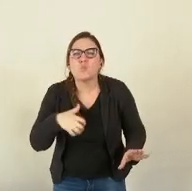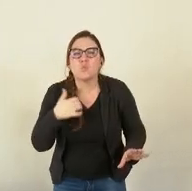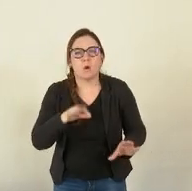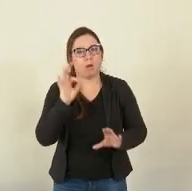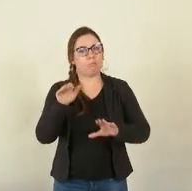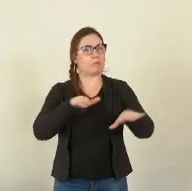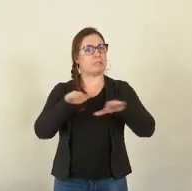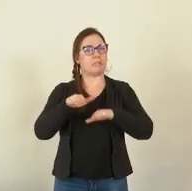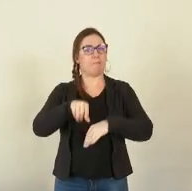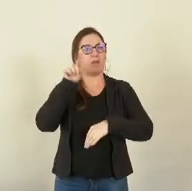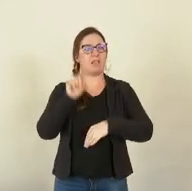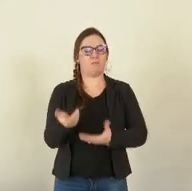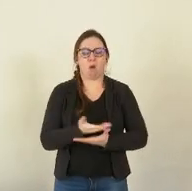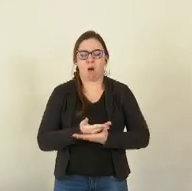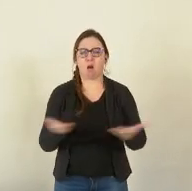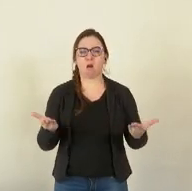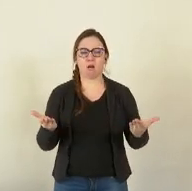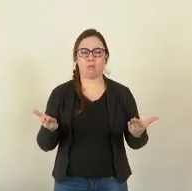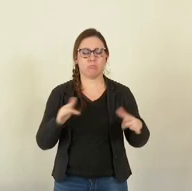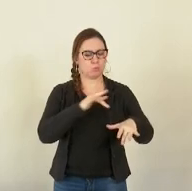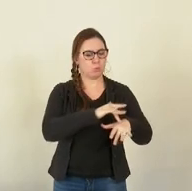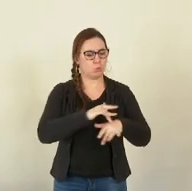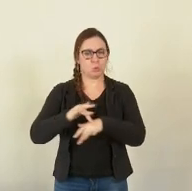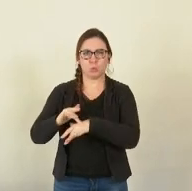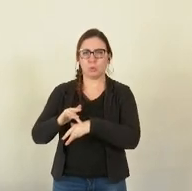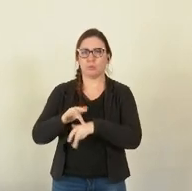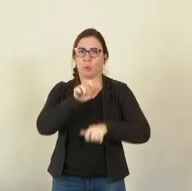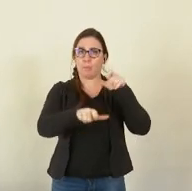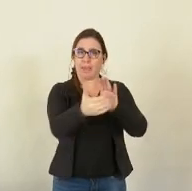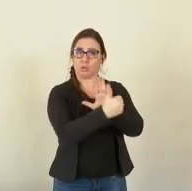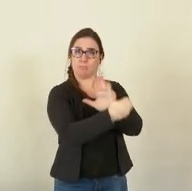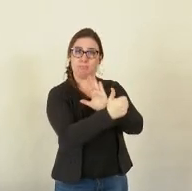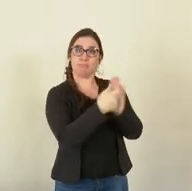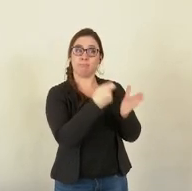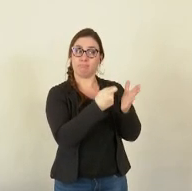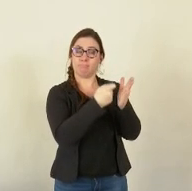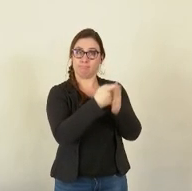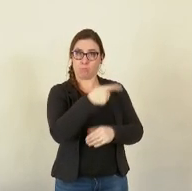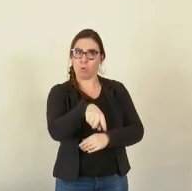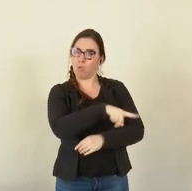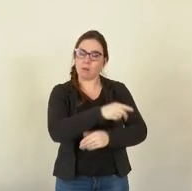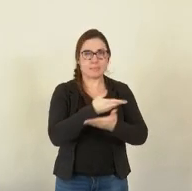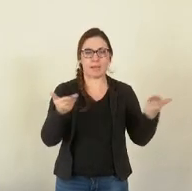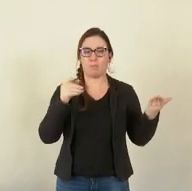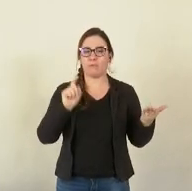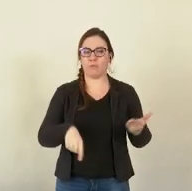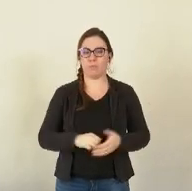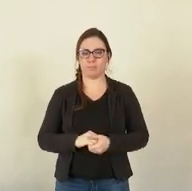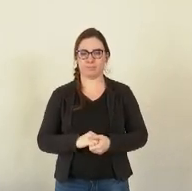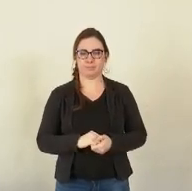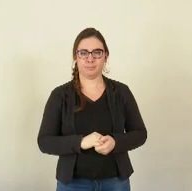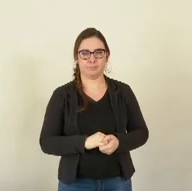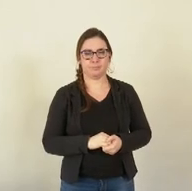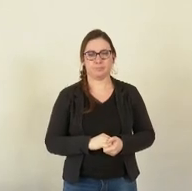doit rester d'une radicale simplicité d'usage du côté des cotisants consommateurs une des